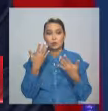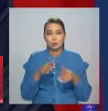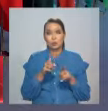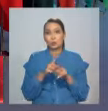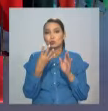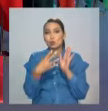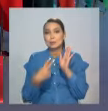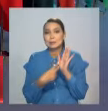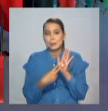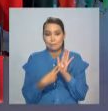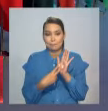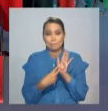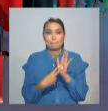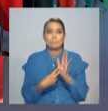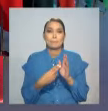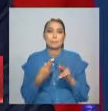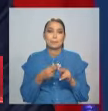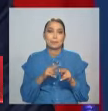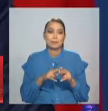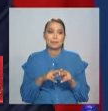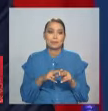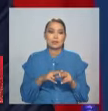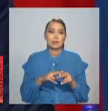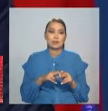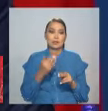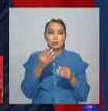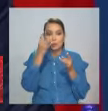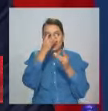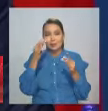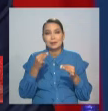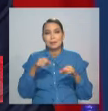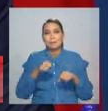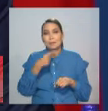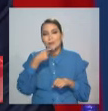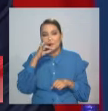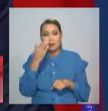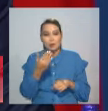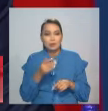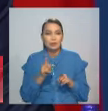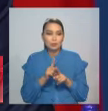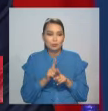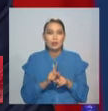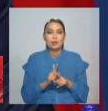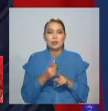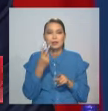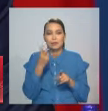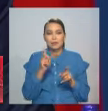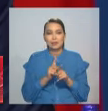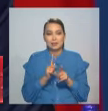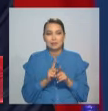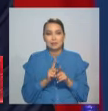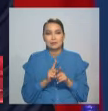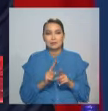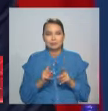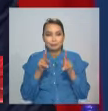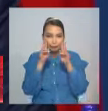47. Для пресечения насильственных действий силовым структурам и правоохранительным органам проведено свыше 200 громких антитеррористических